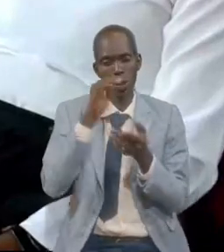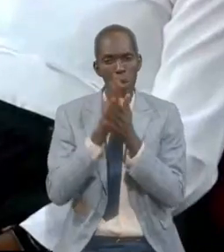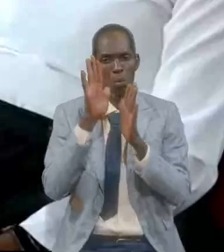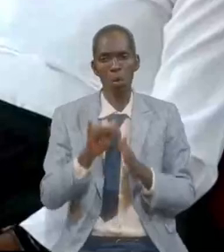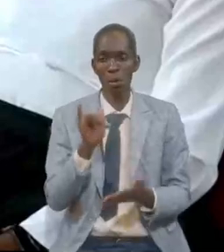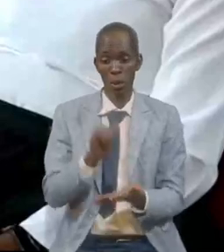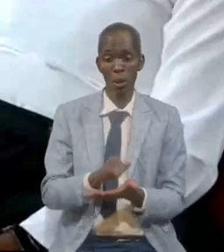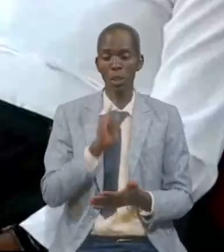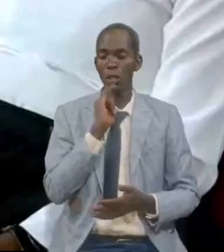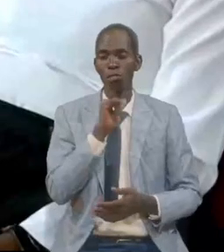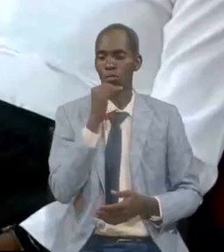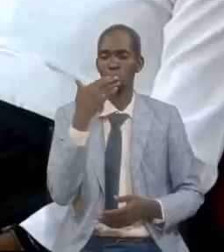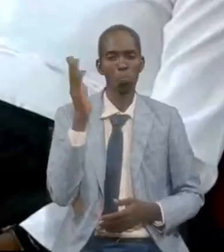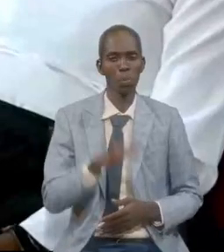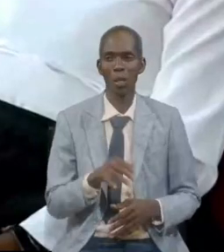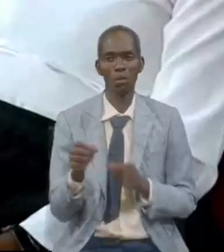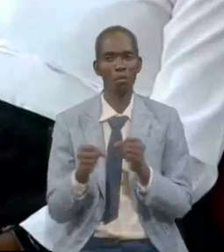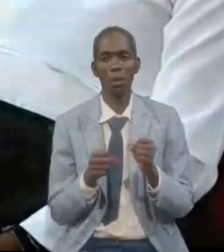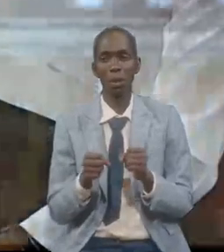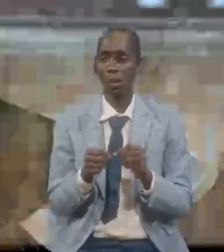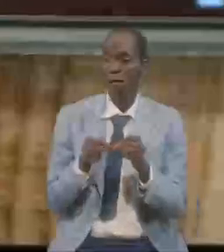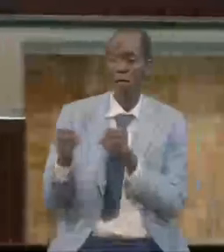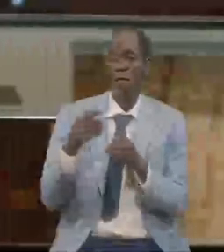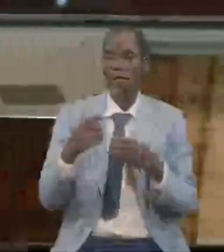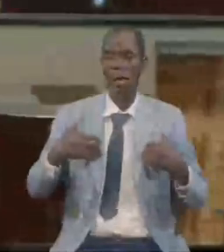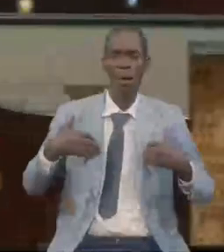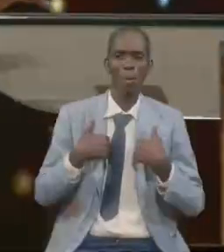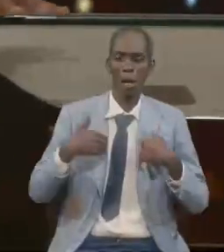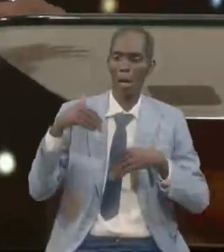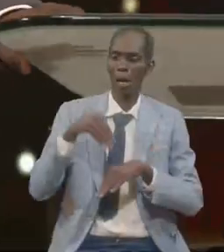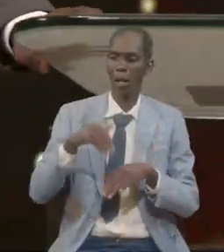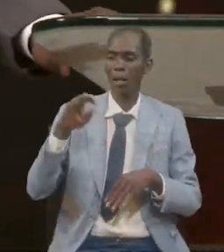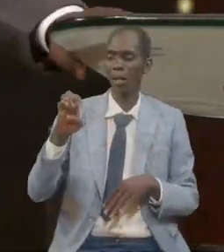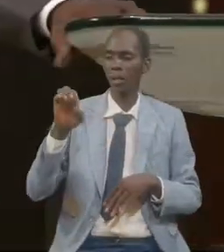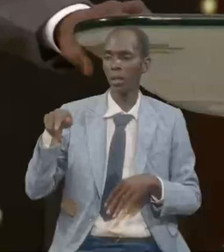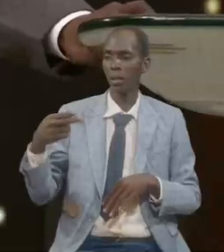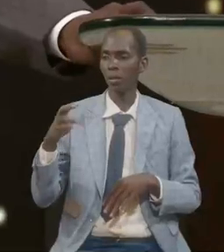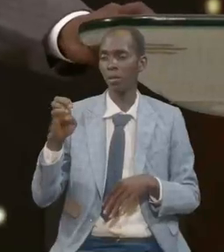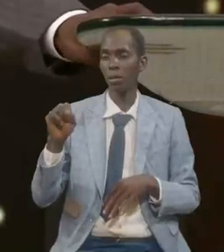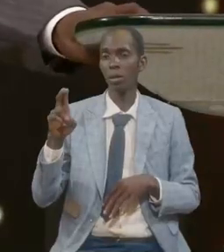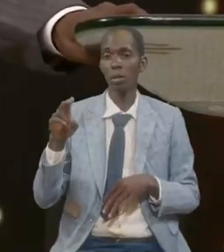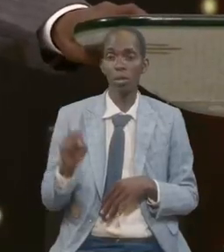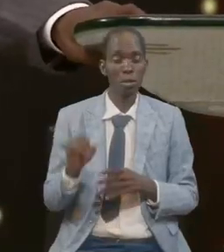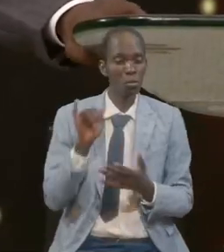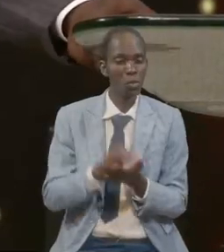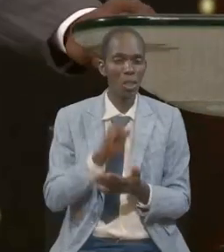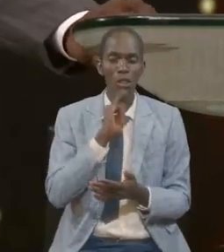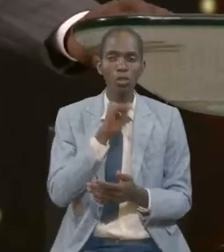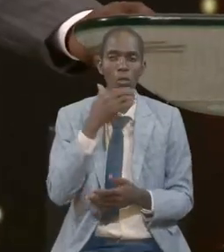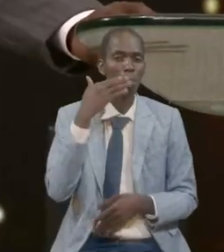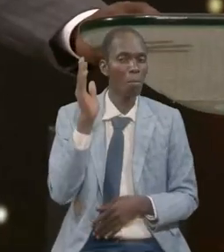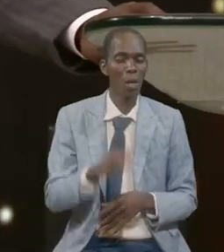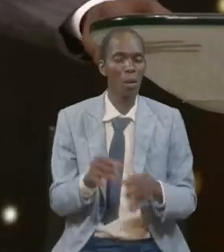toutes n'est pas un mauvais combat. Combattre contre les bêtes en Éphèse n'est pas un mauvais combat.